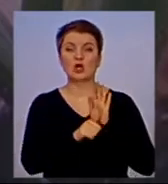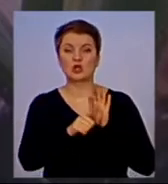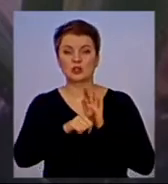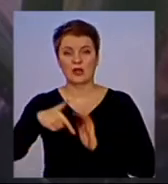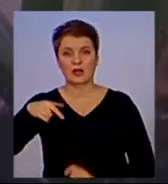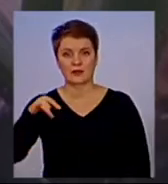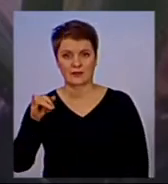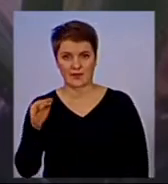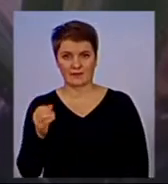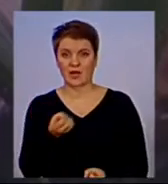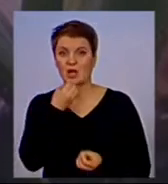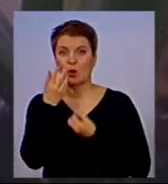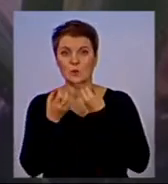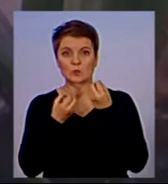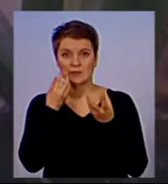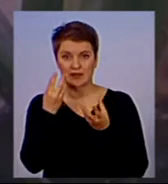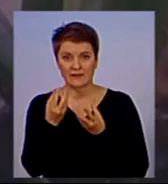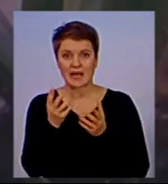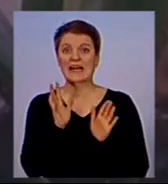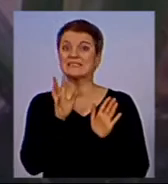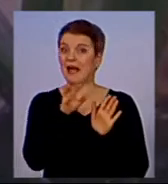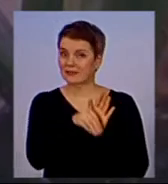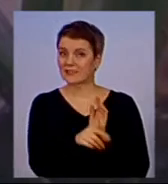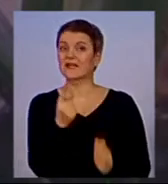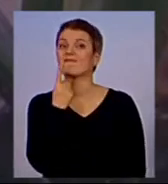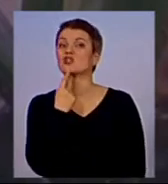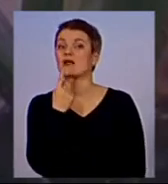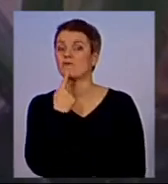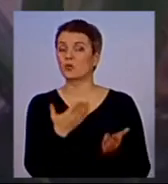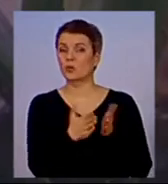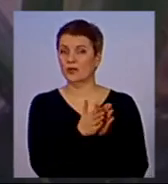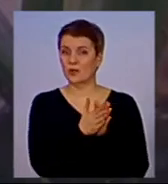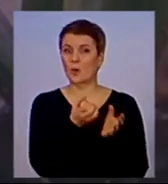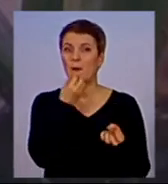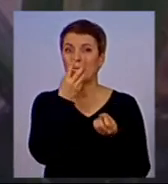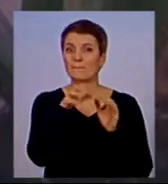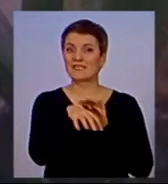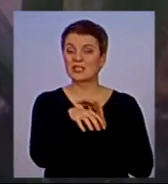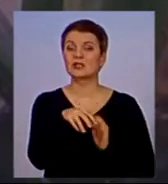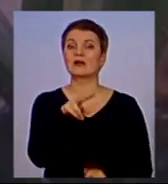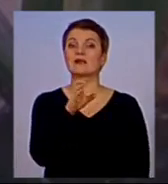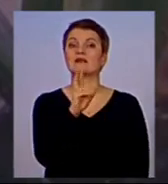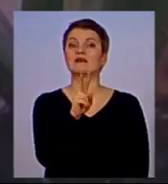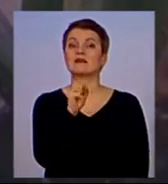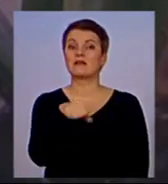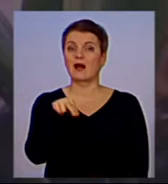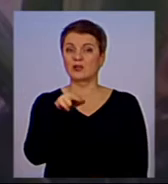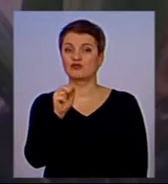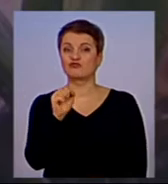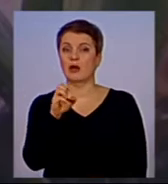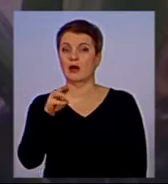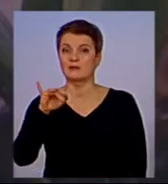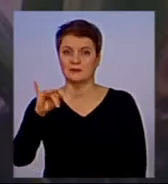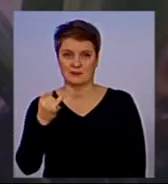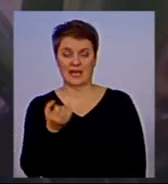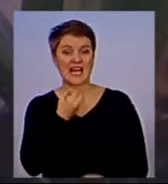розпустився занесений до червоної книги підсніжник складчастий. Зазвичай цвісти ця рослина починає наприкінці